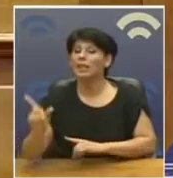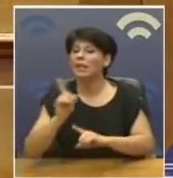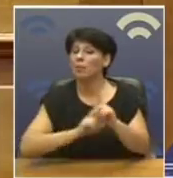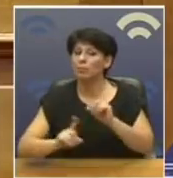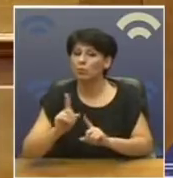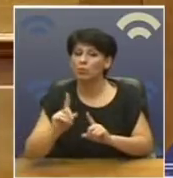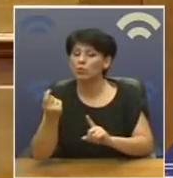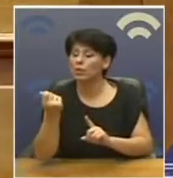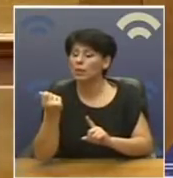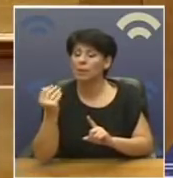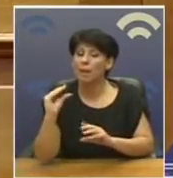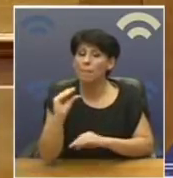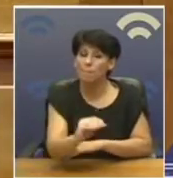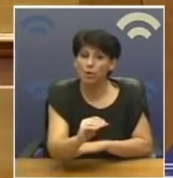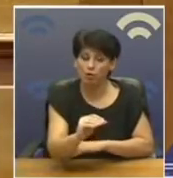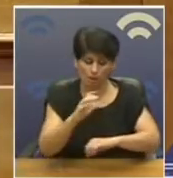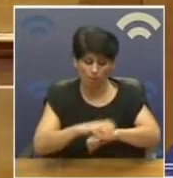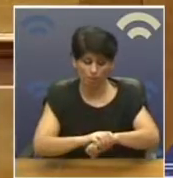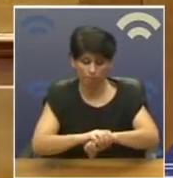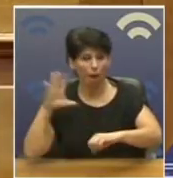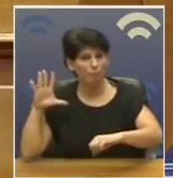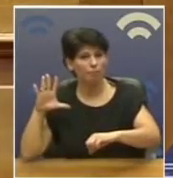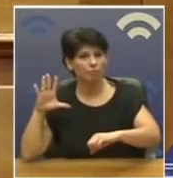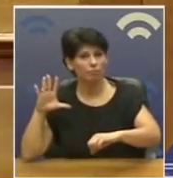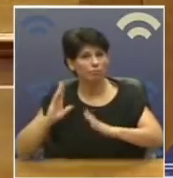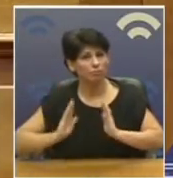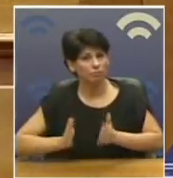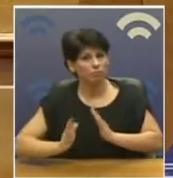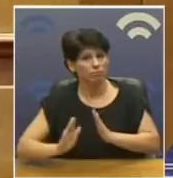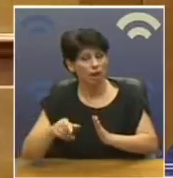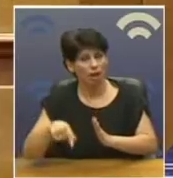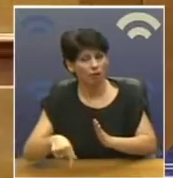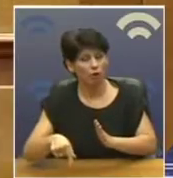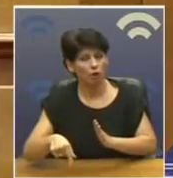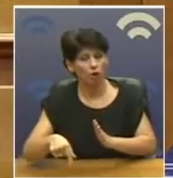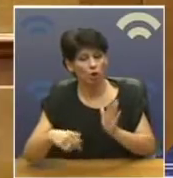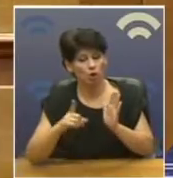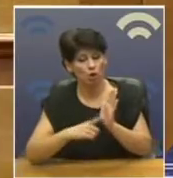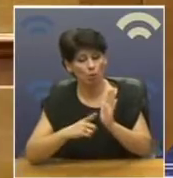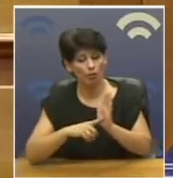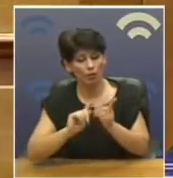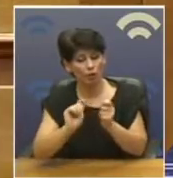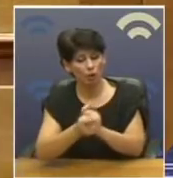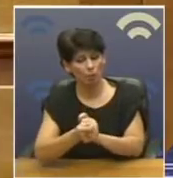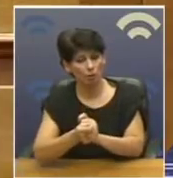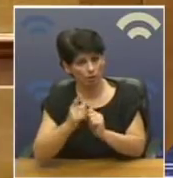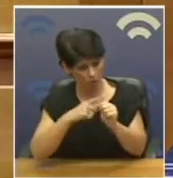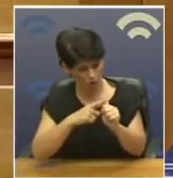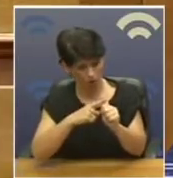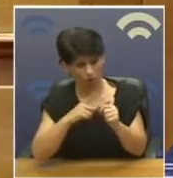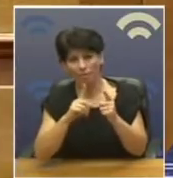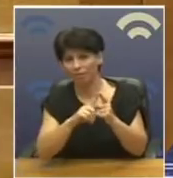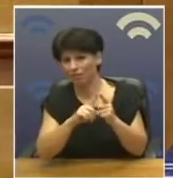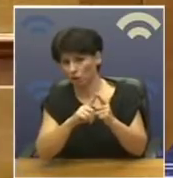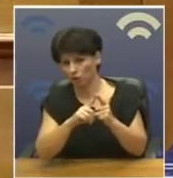ποσά αποδεσμεύετε και προχωρήσατε σε αυτή την νομοθετική τροπολογία πρώτον.